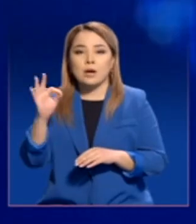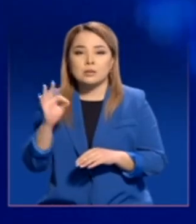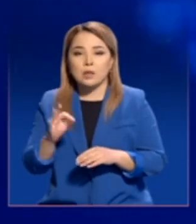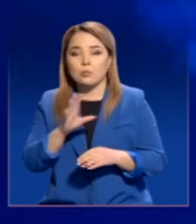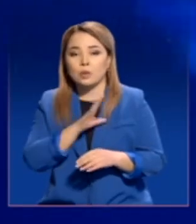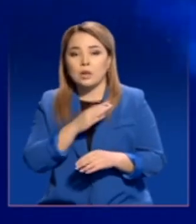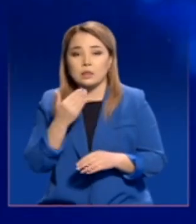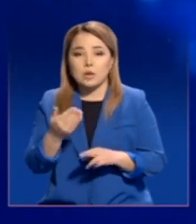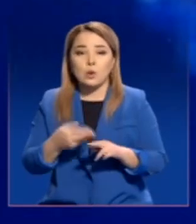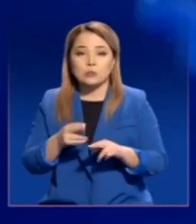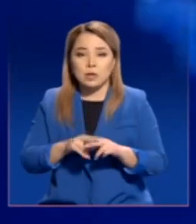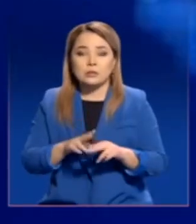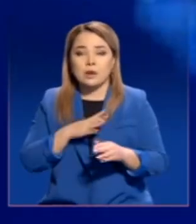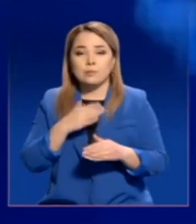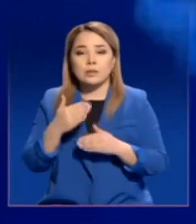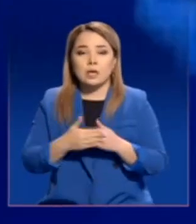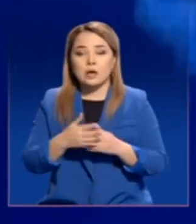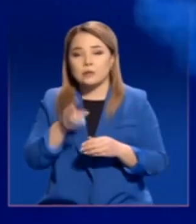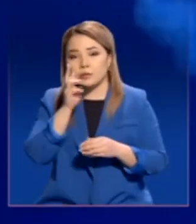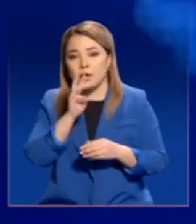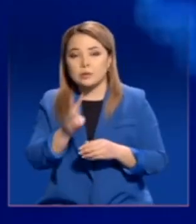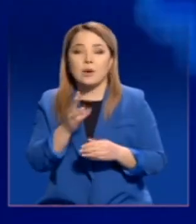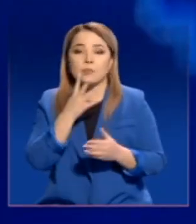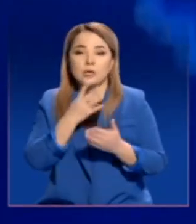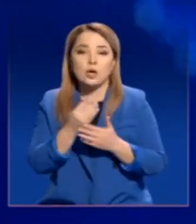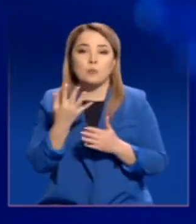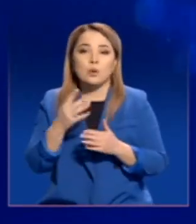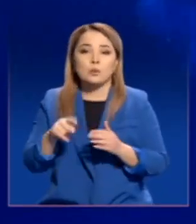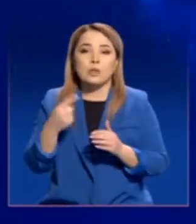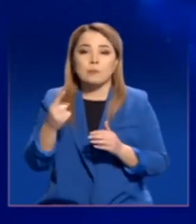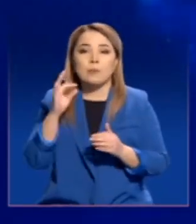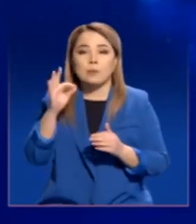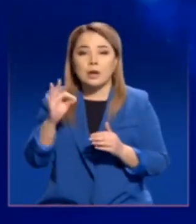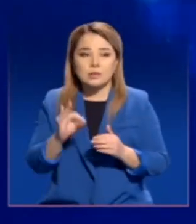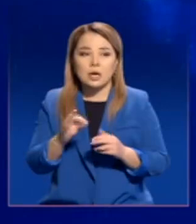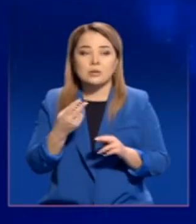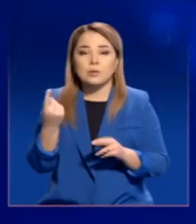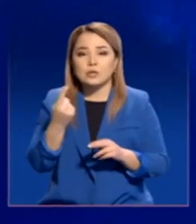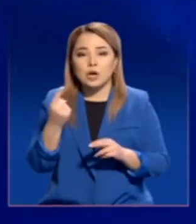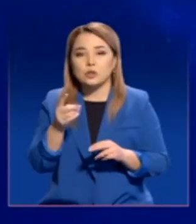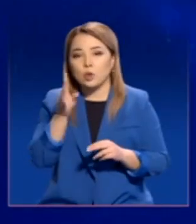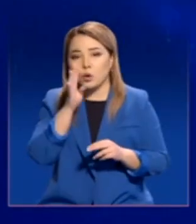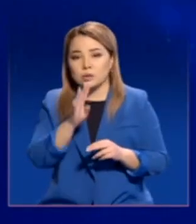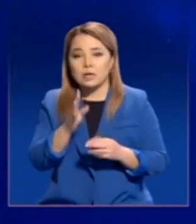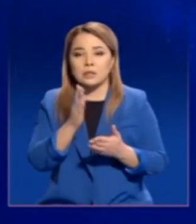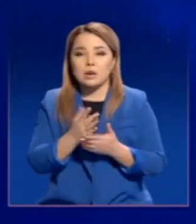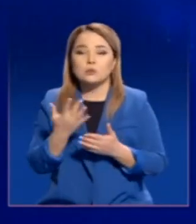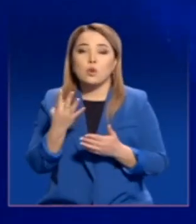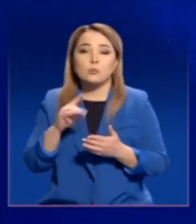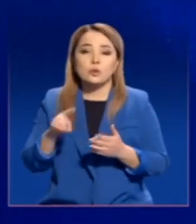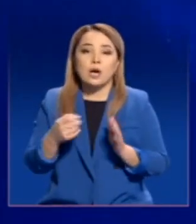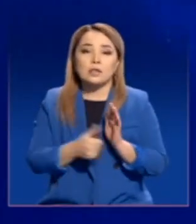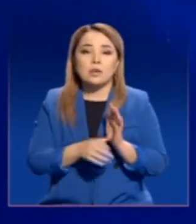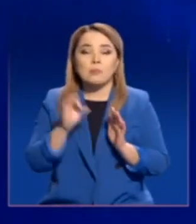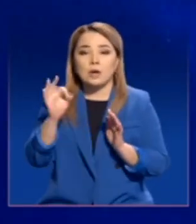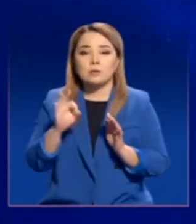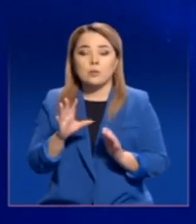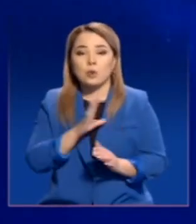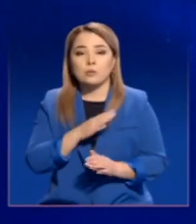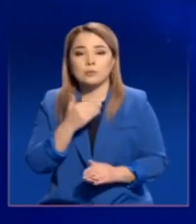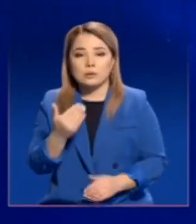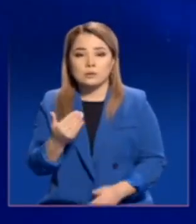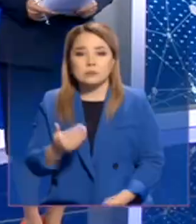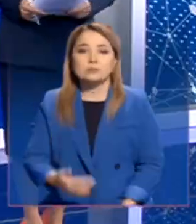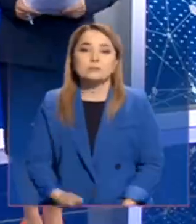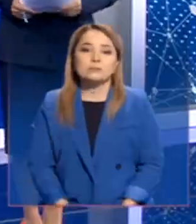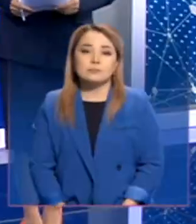5,3% болған. Оның алдындағы 90-да 5,1%, ал бірінші 90-да 4,6% болыпты.